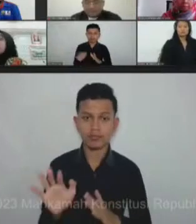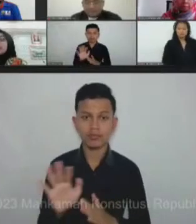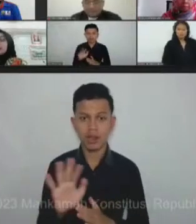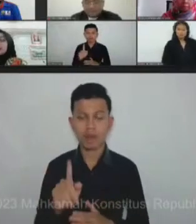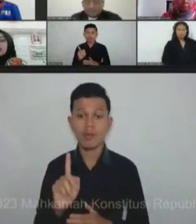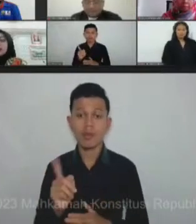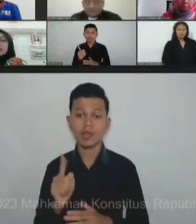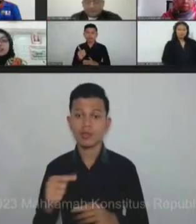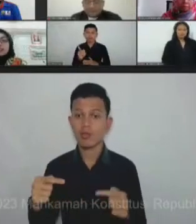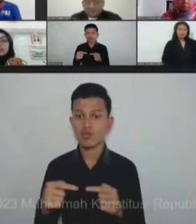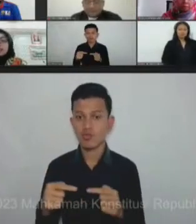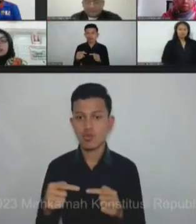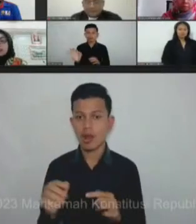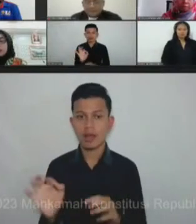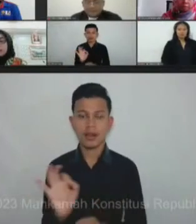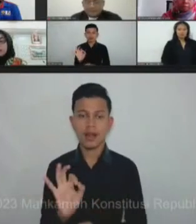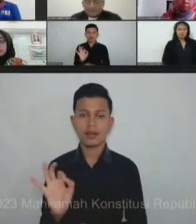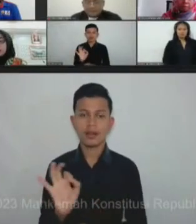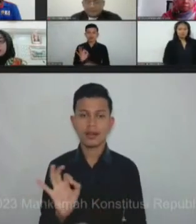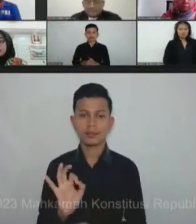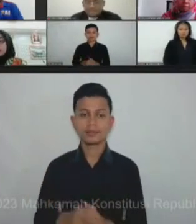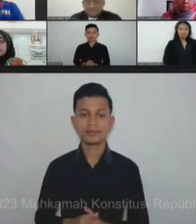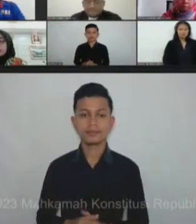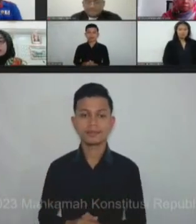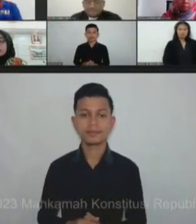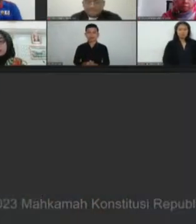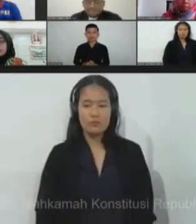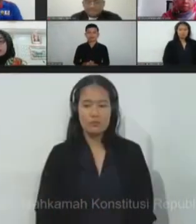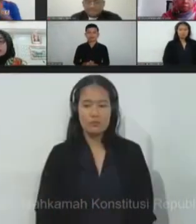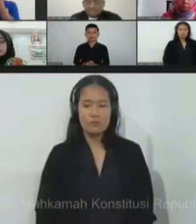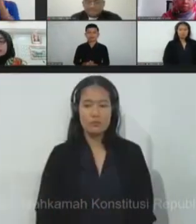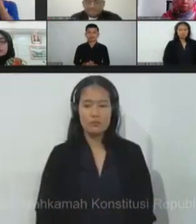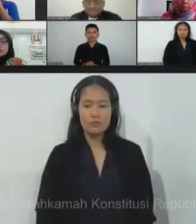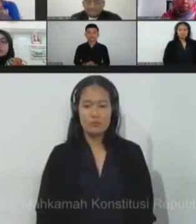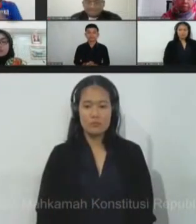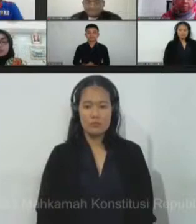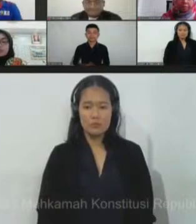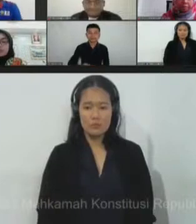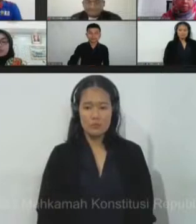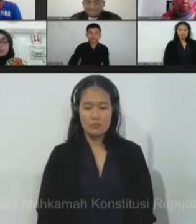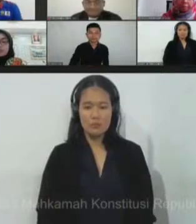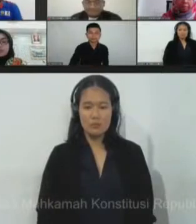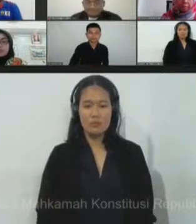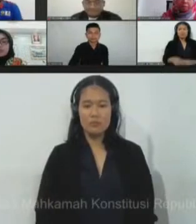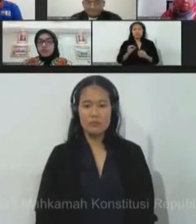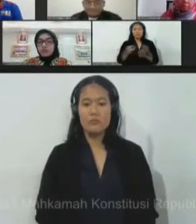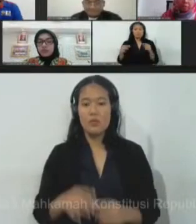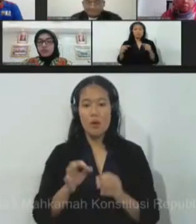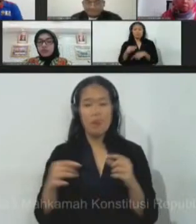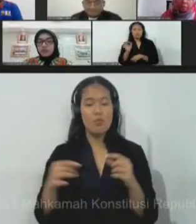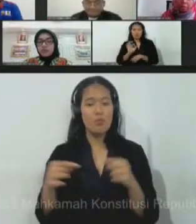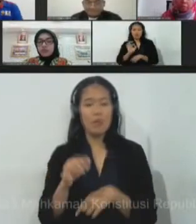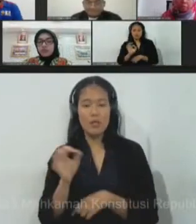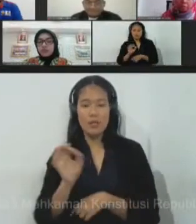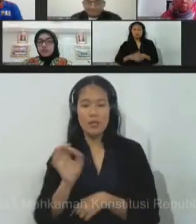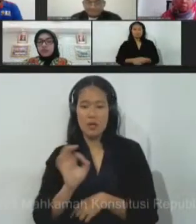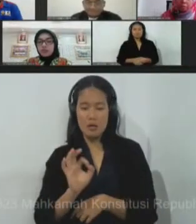tidak dipertimbangkan lebih lanjut karena dinilai tidak ada relevansinya